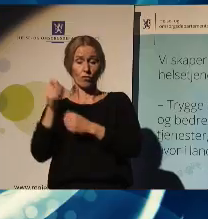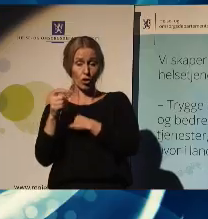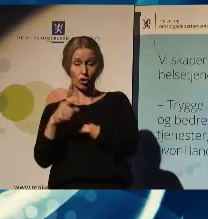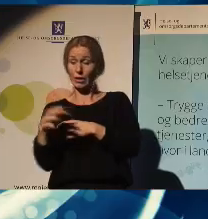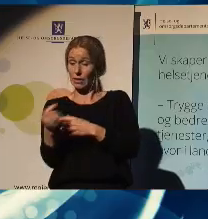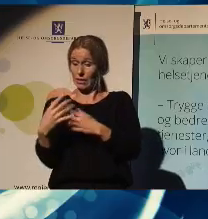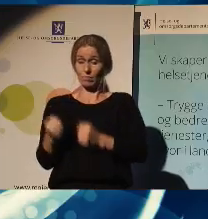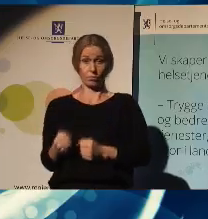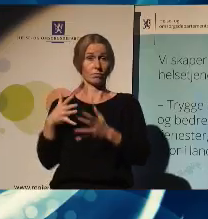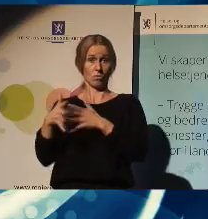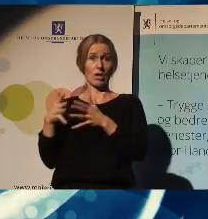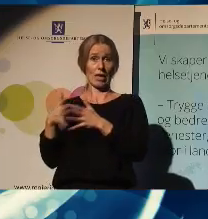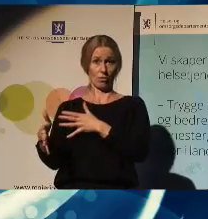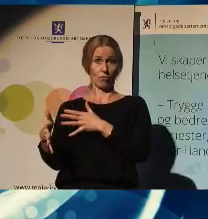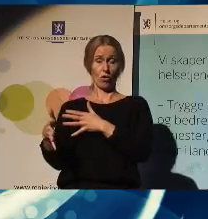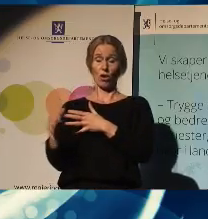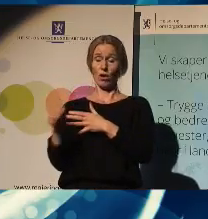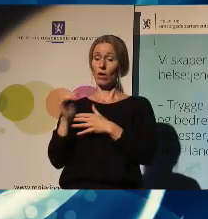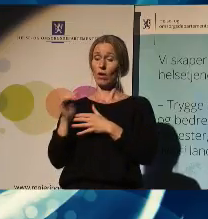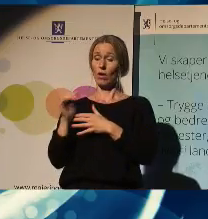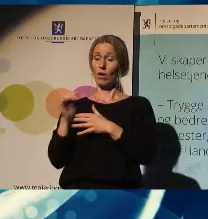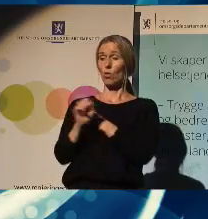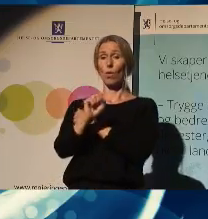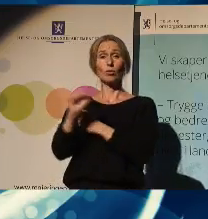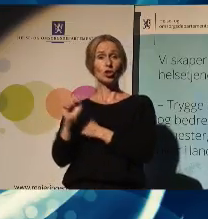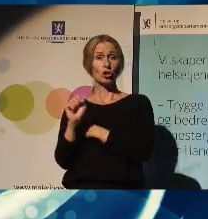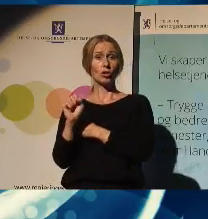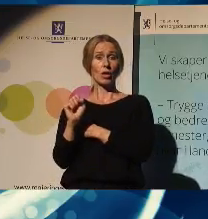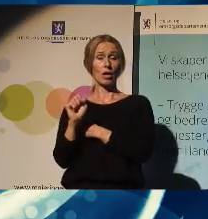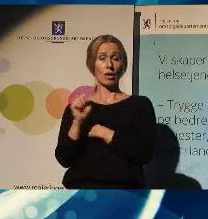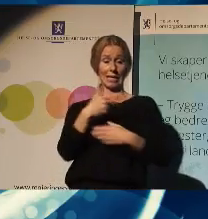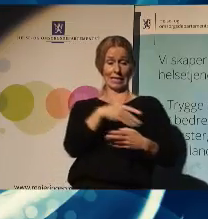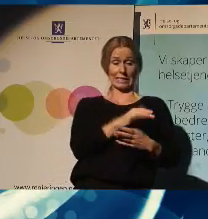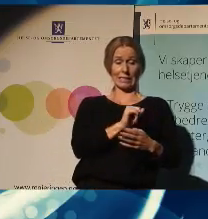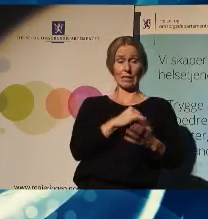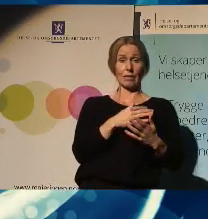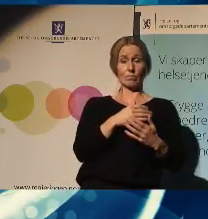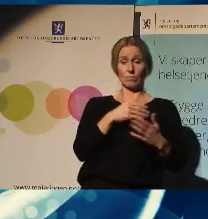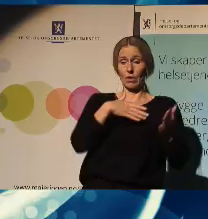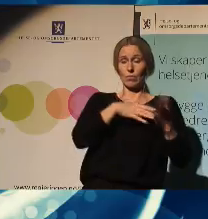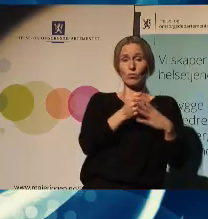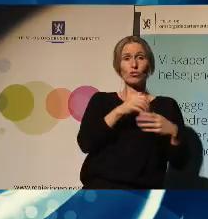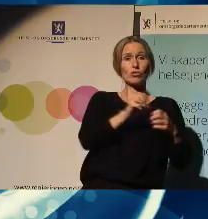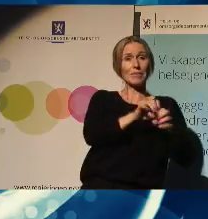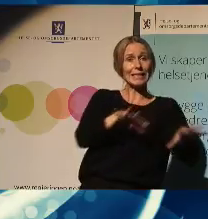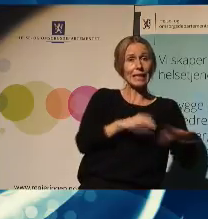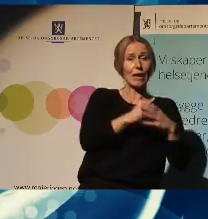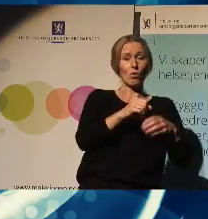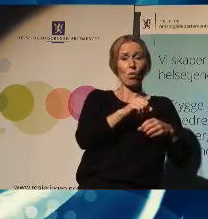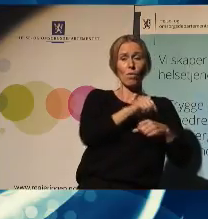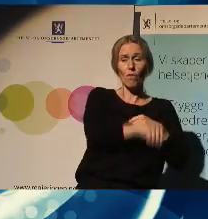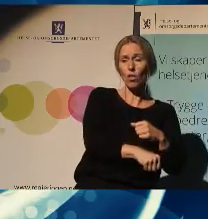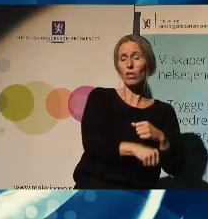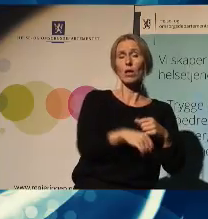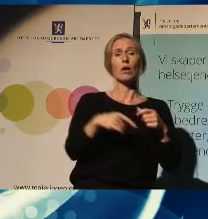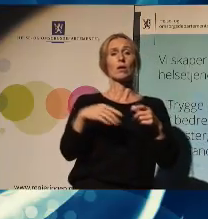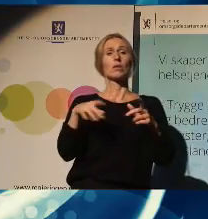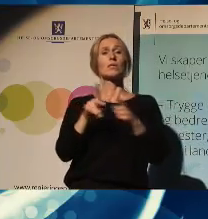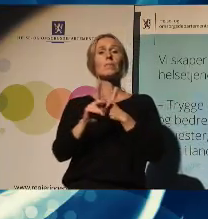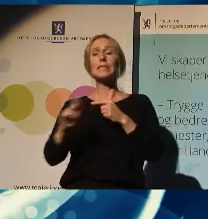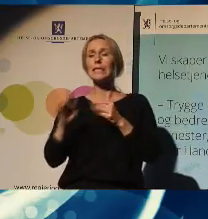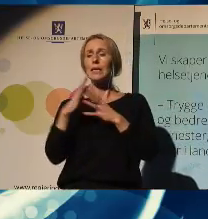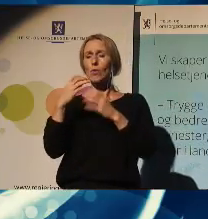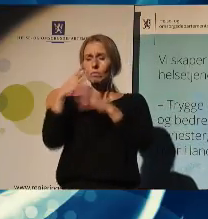gjøre, og det jo for å beskytte mot smitte og vold. Samtidig så det den enkeltes